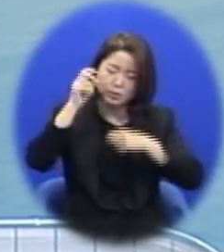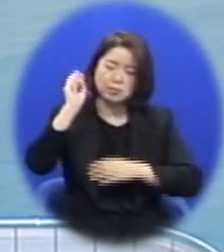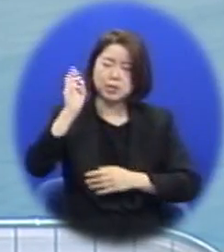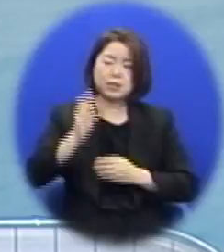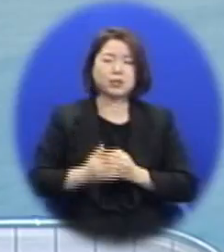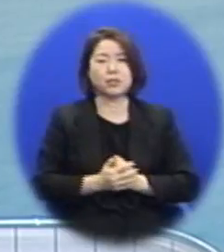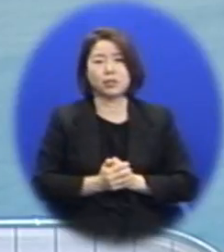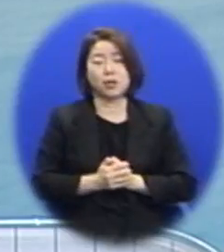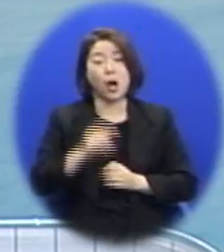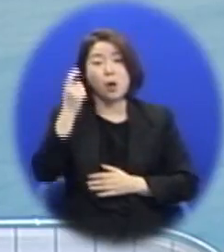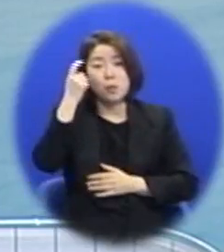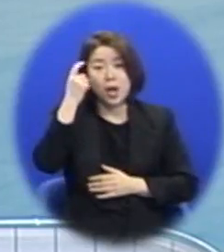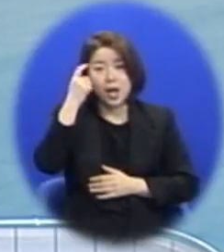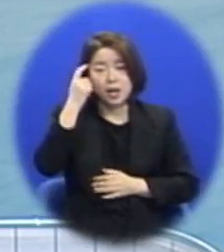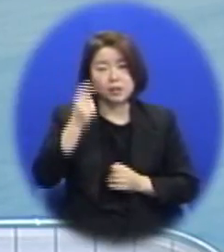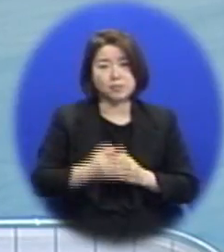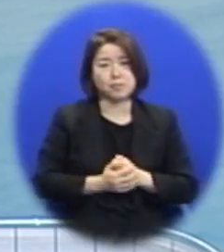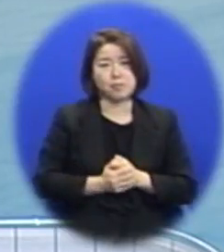왜?